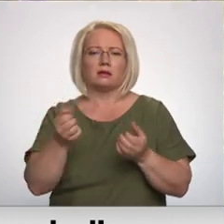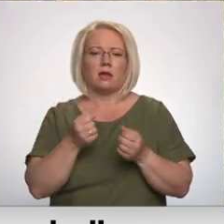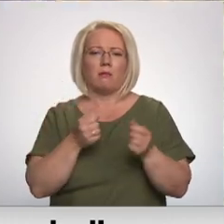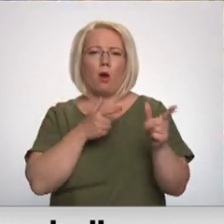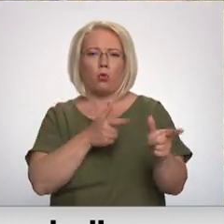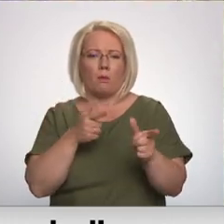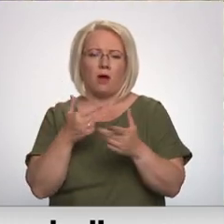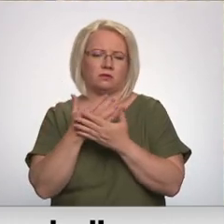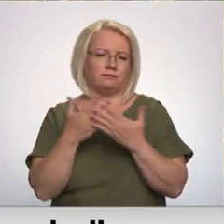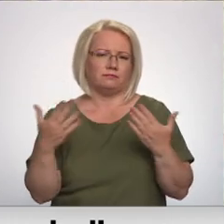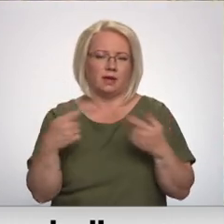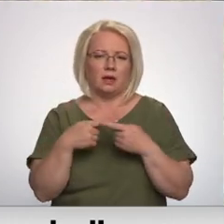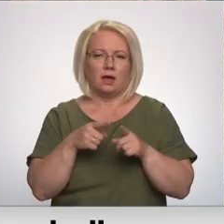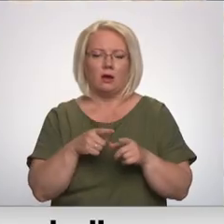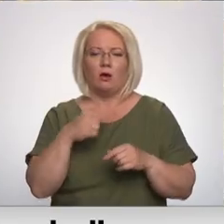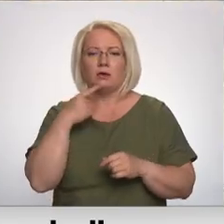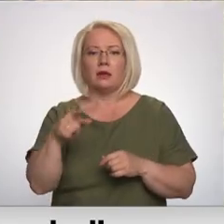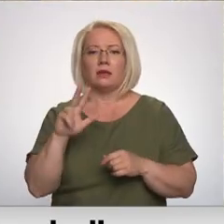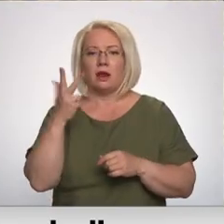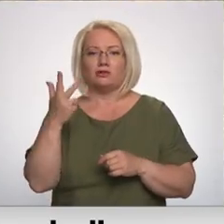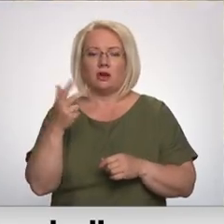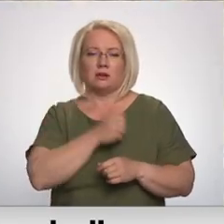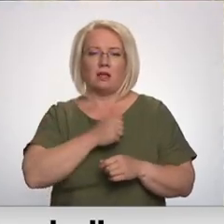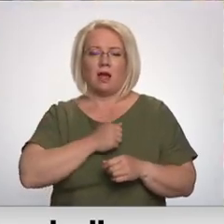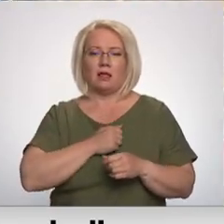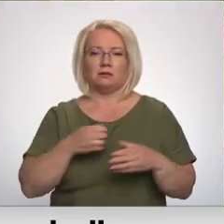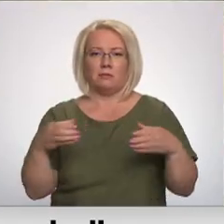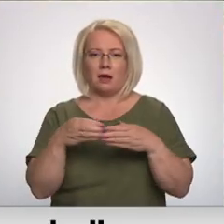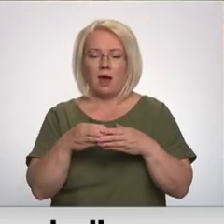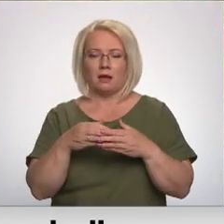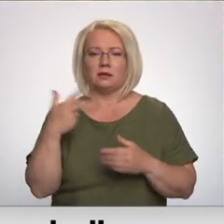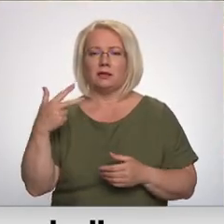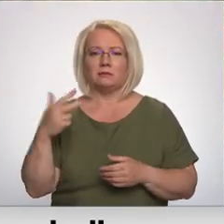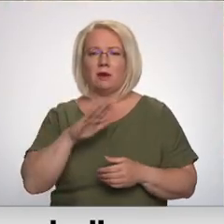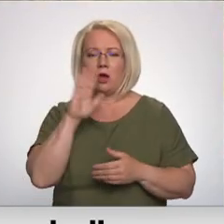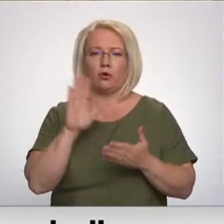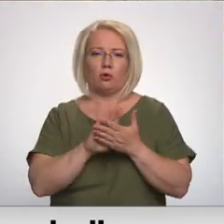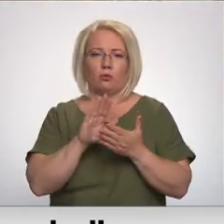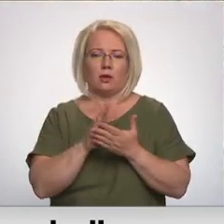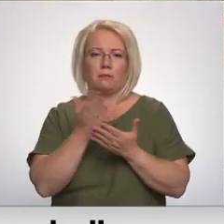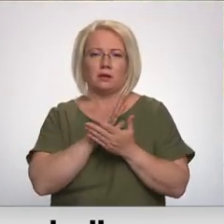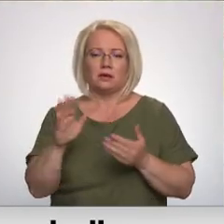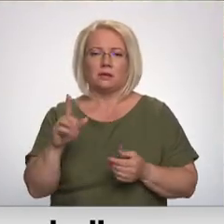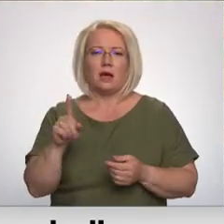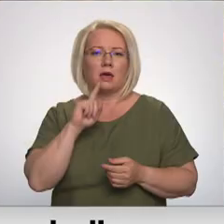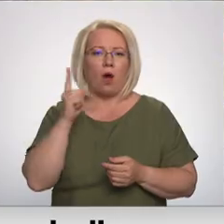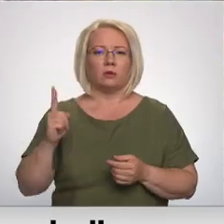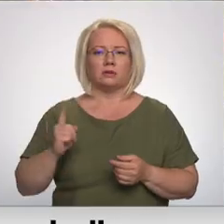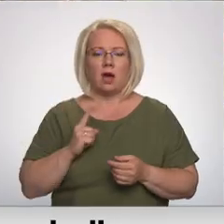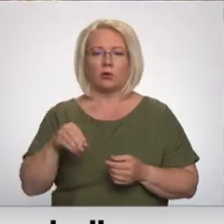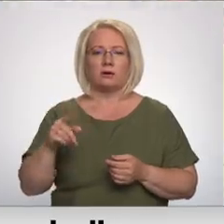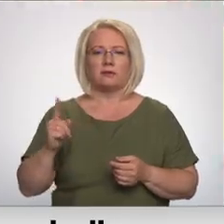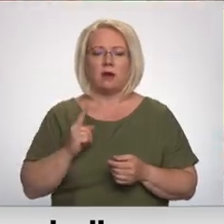bija. Zemesardzes 3. Latgales brigādes 30. Gada dienas pasākums noslēdzās ar zemesargu un jaunsargu gājienu, kā